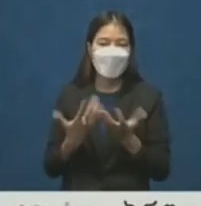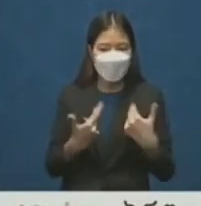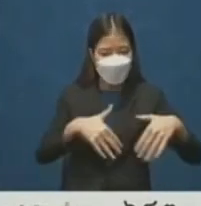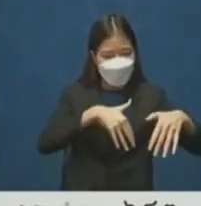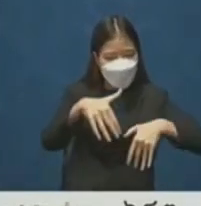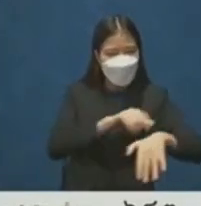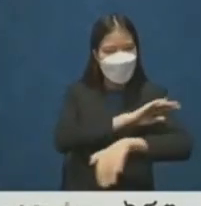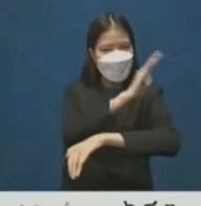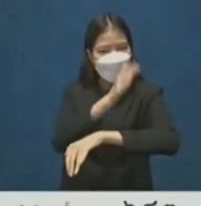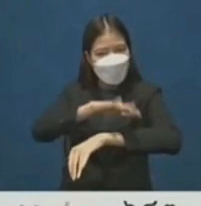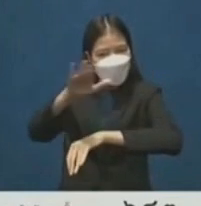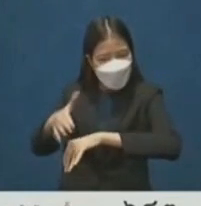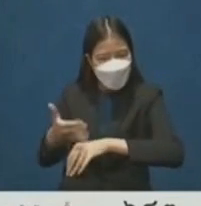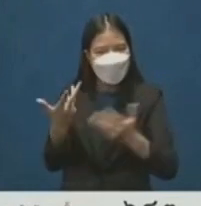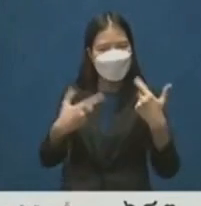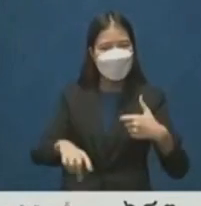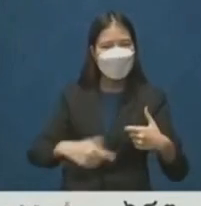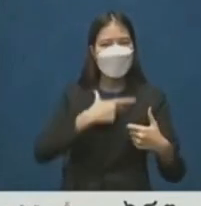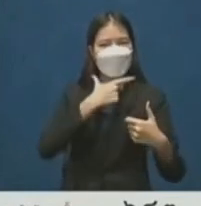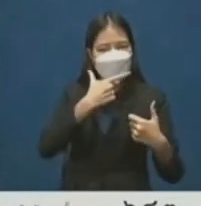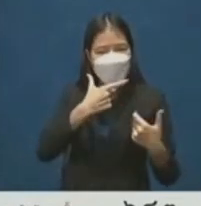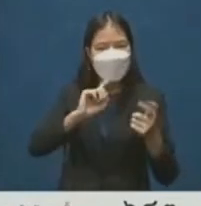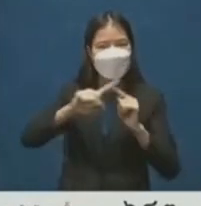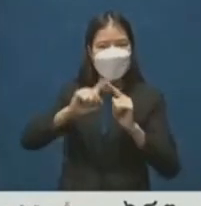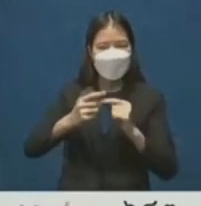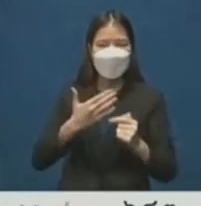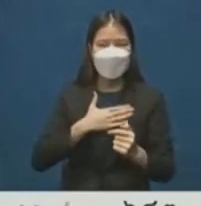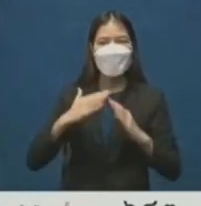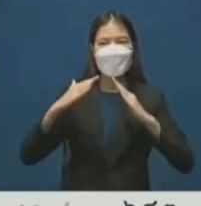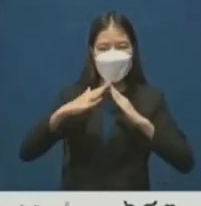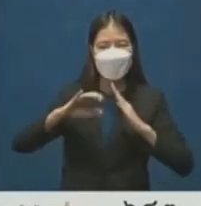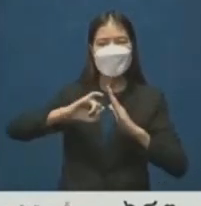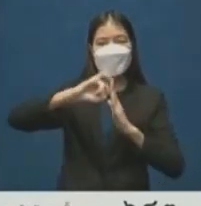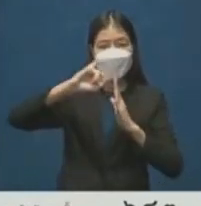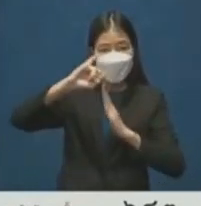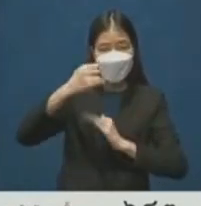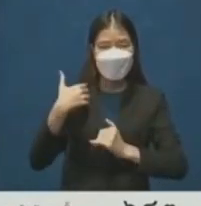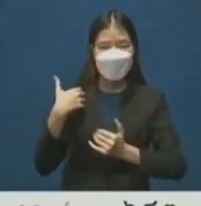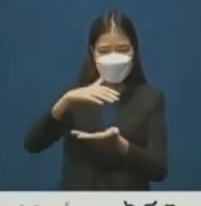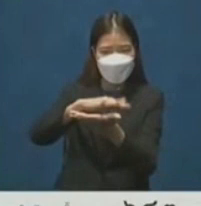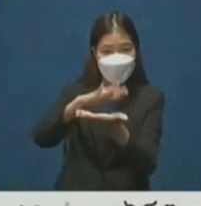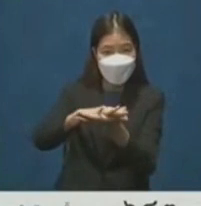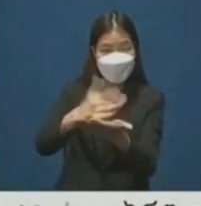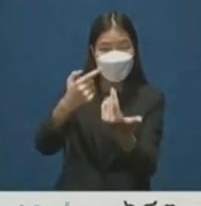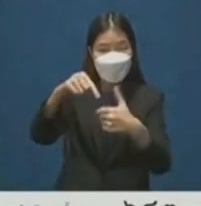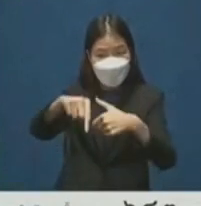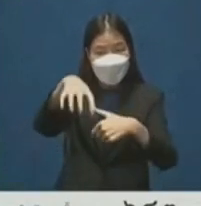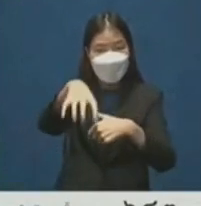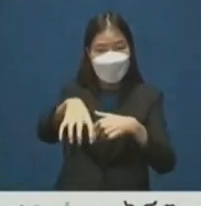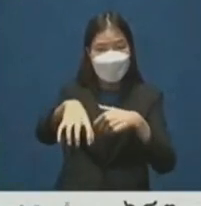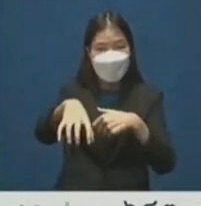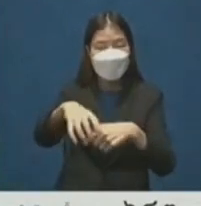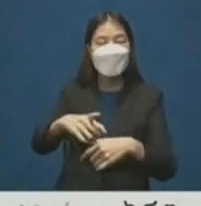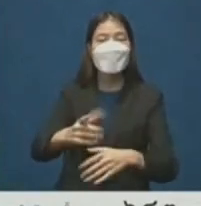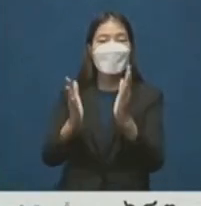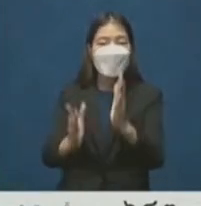ากหลากหลายเผ่าพันธุ์นะครับหลากหลายชนชาติบ้านผมอยู่ที่เชียงใหม่นี่นะครับวันนี้บางโรงเรียนเนี่ยคนที่เป็นคนไท